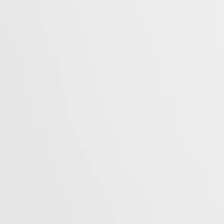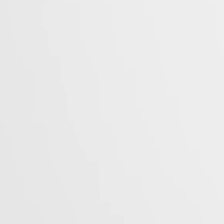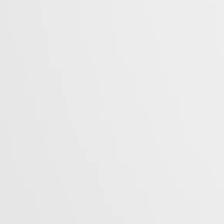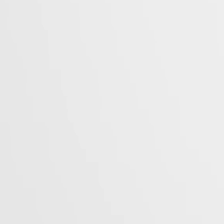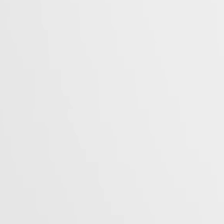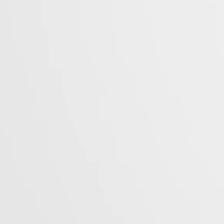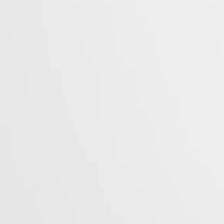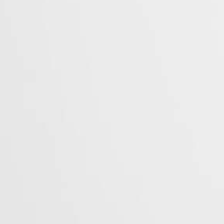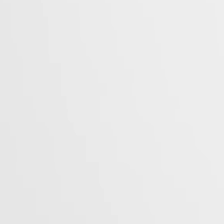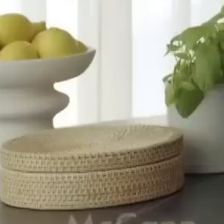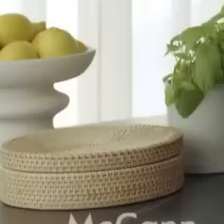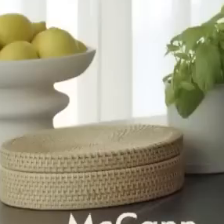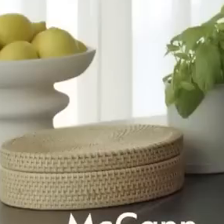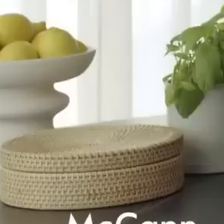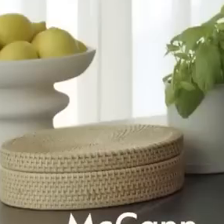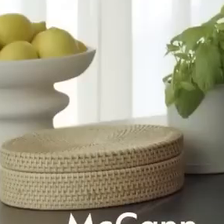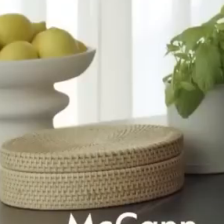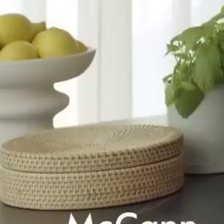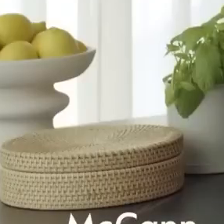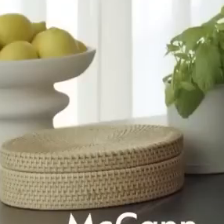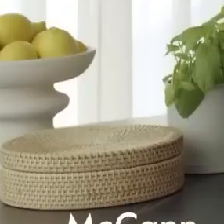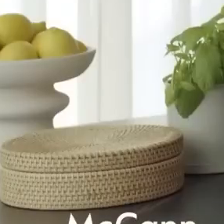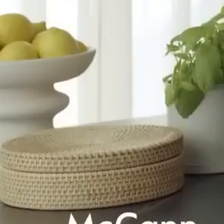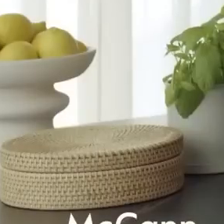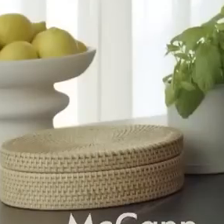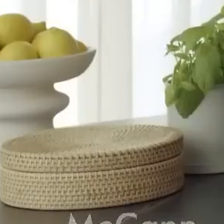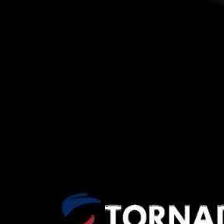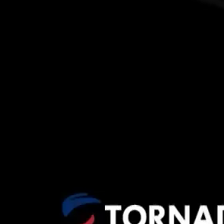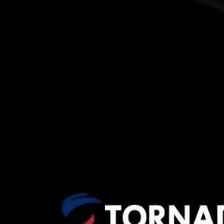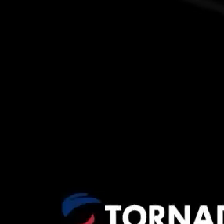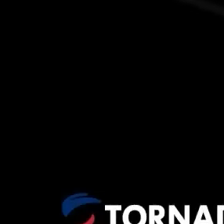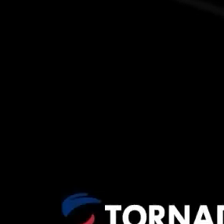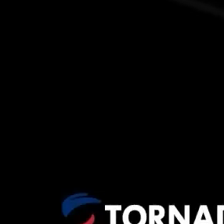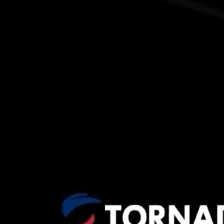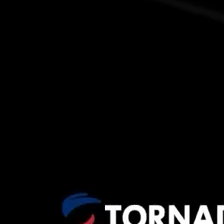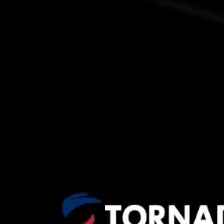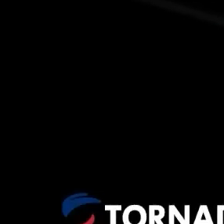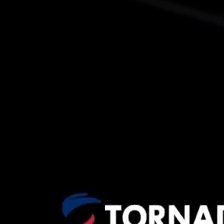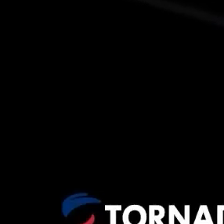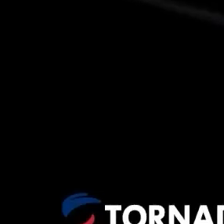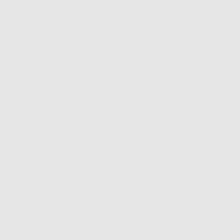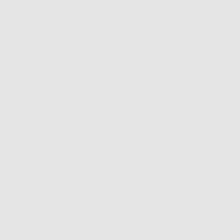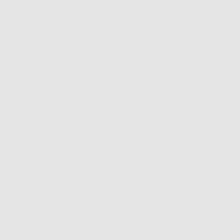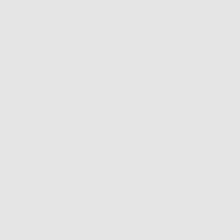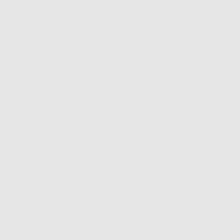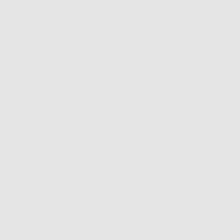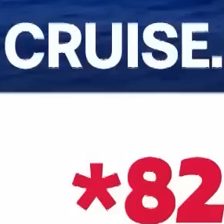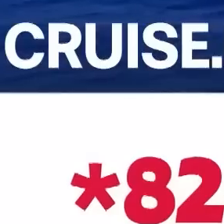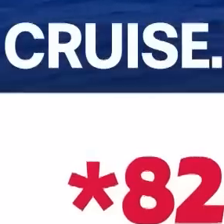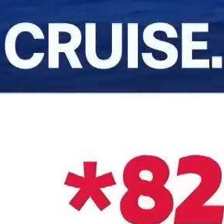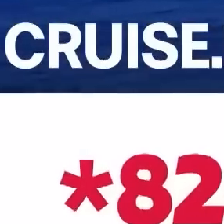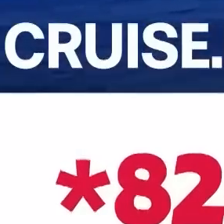התחזית בחסות. גם באינברטר, טורנדו לוקח. בשקט. עד 50% חיסכון בצריכת החשמל.